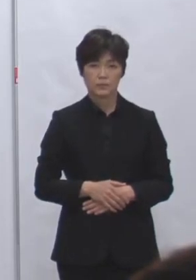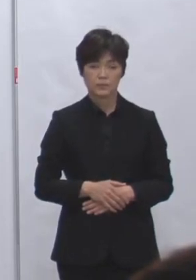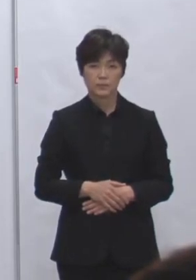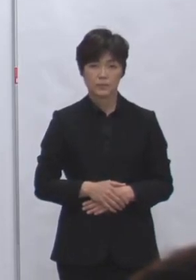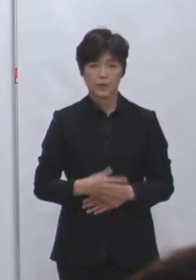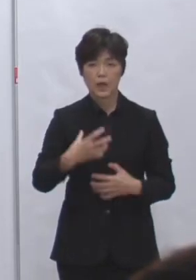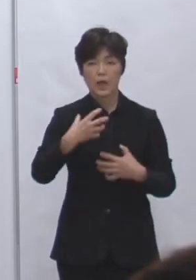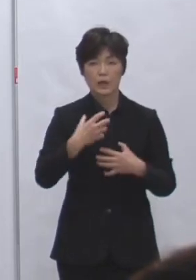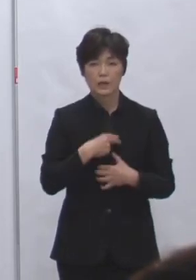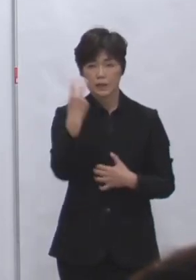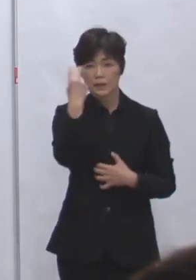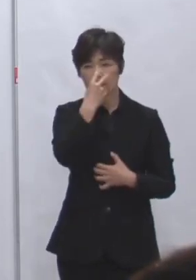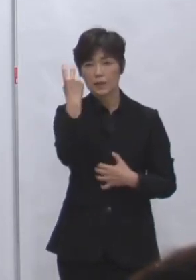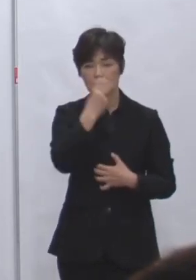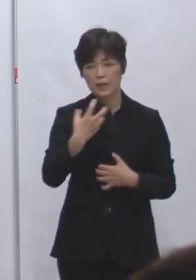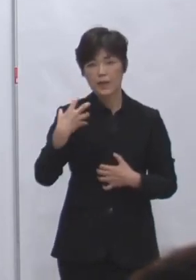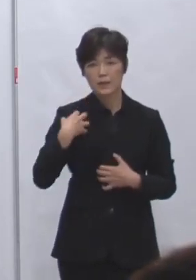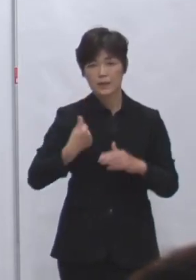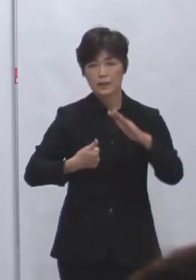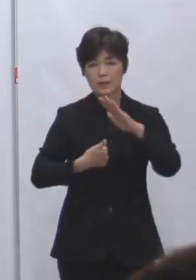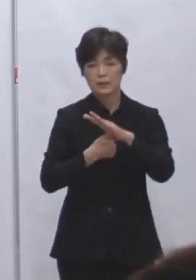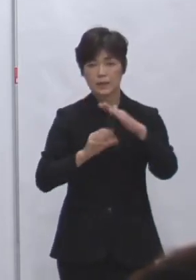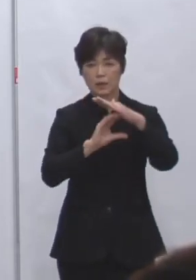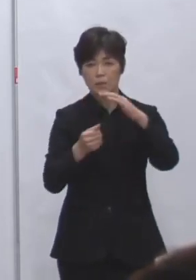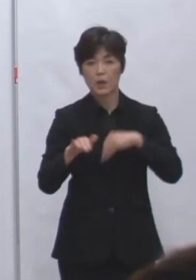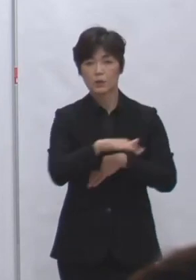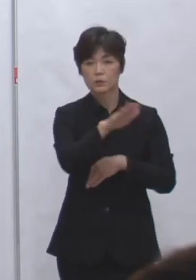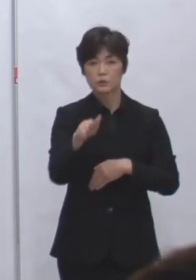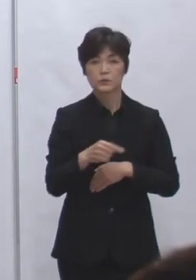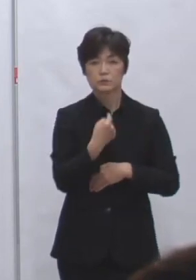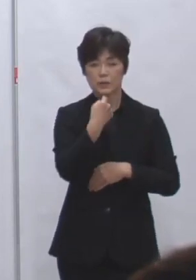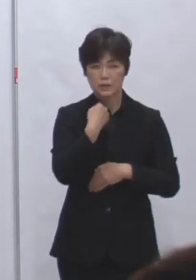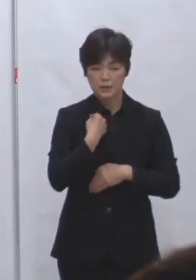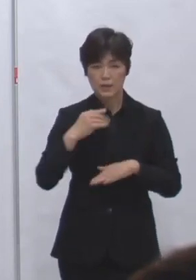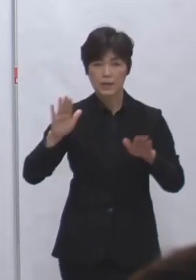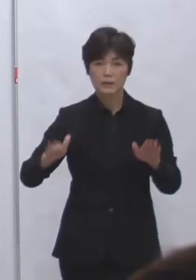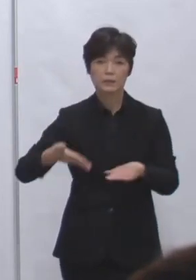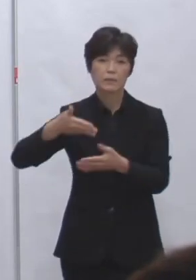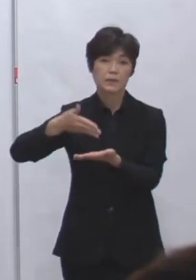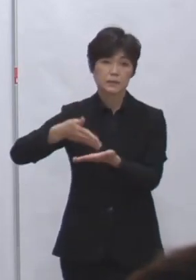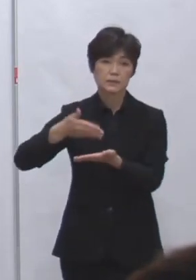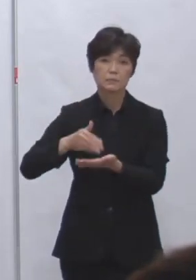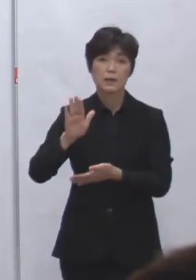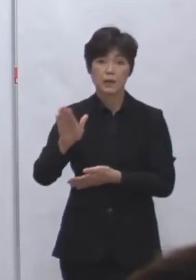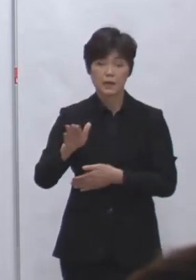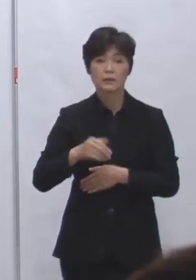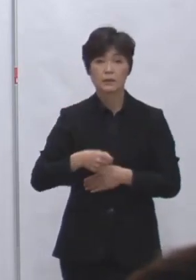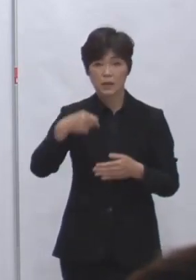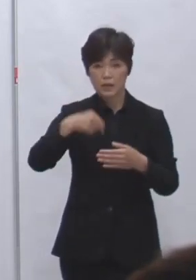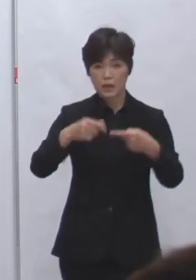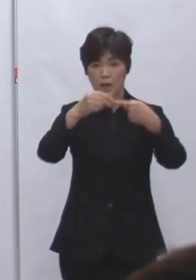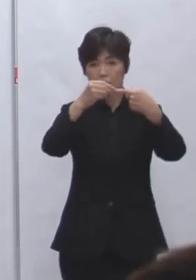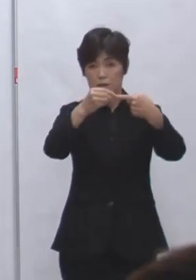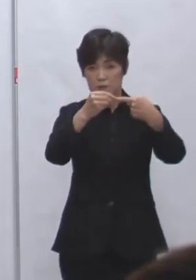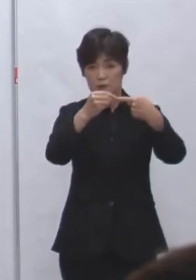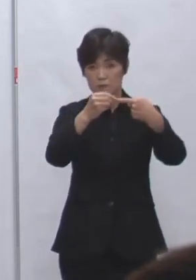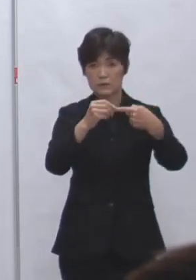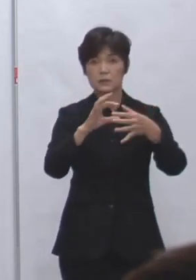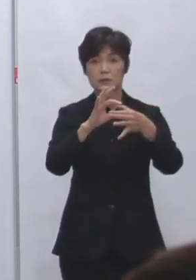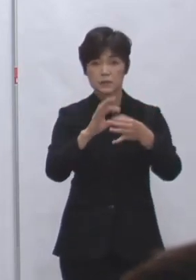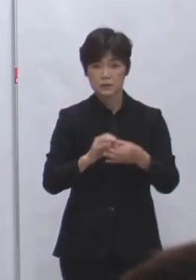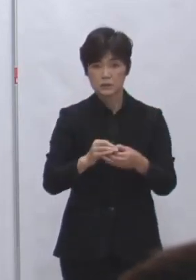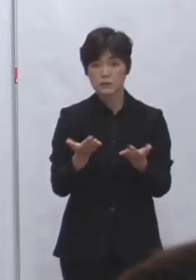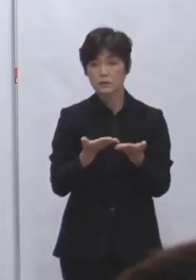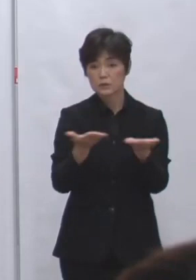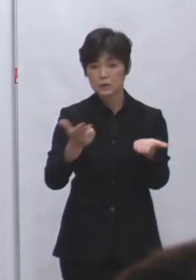危機管理官の藤原と申します。よろしくお願いいたします。今知事からご説明がありましたうちの第1項目、お